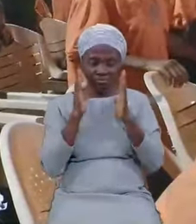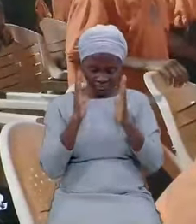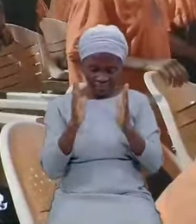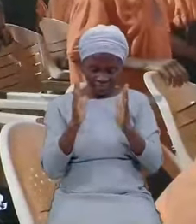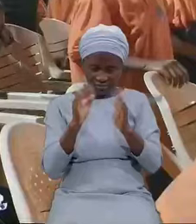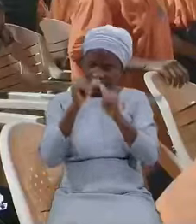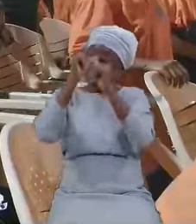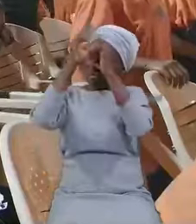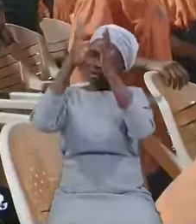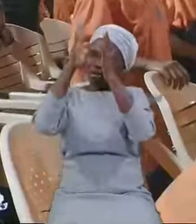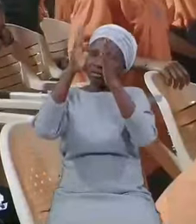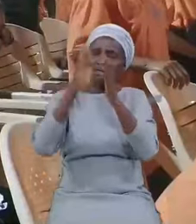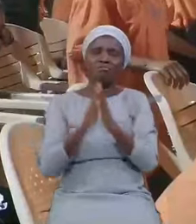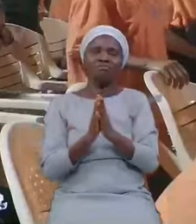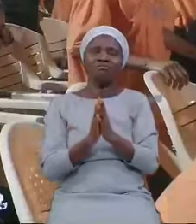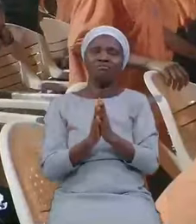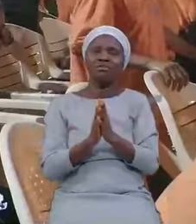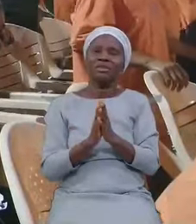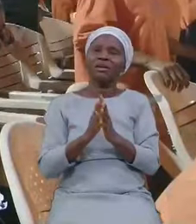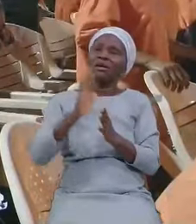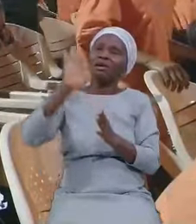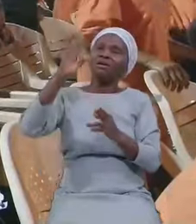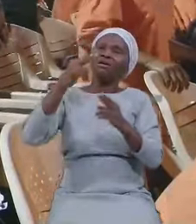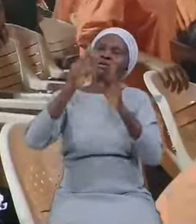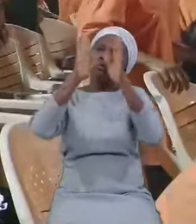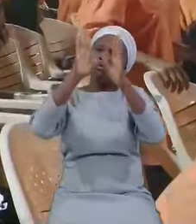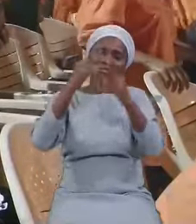le nom merveilleux du Sauveur Jésus-Christ,